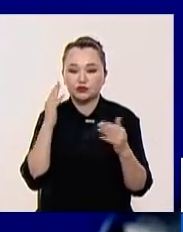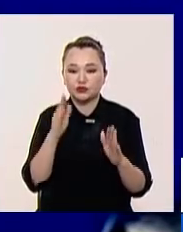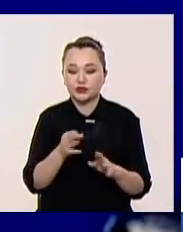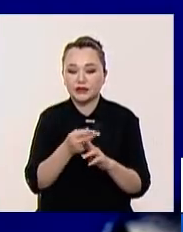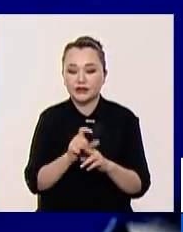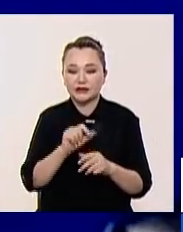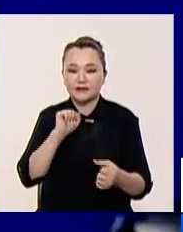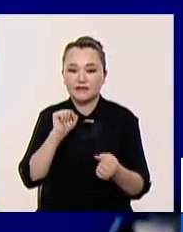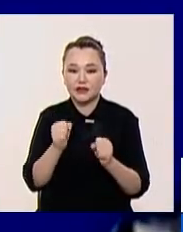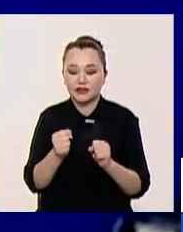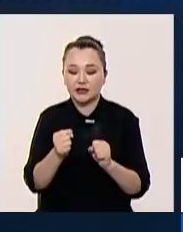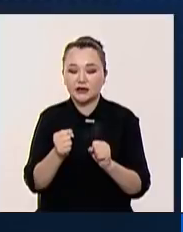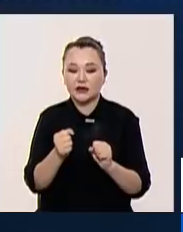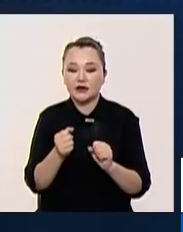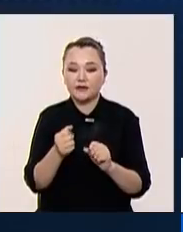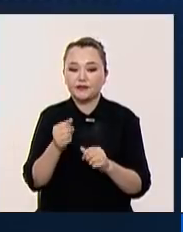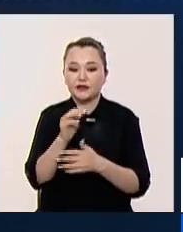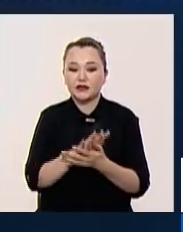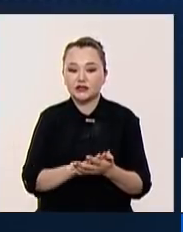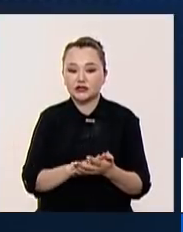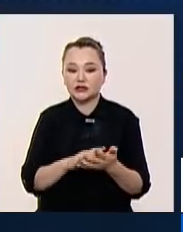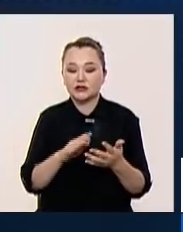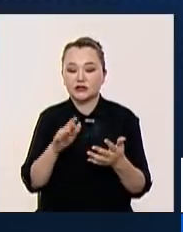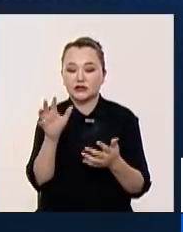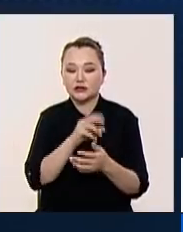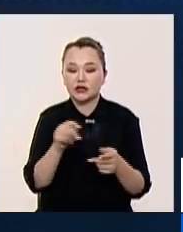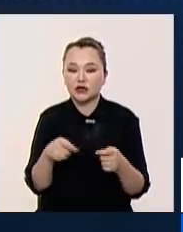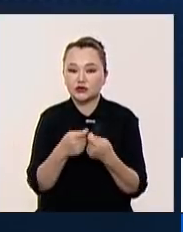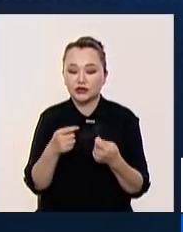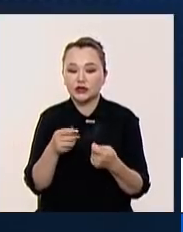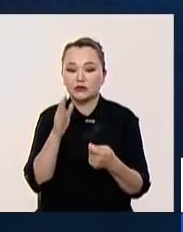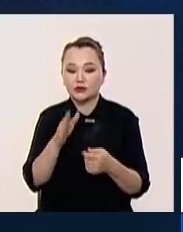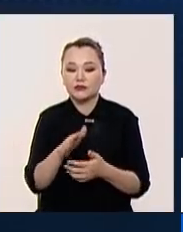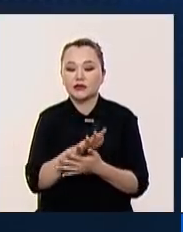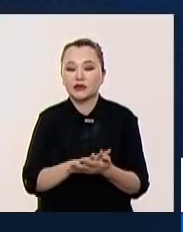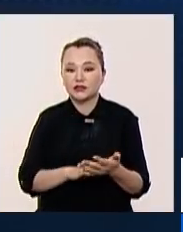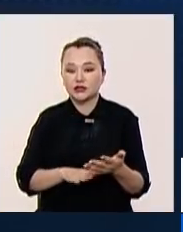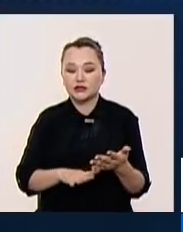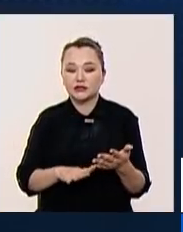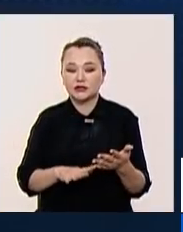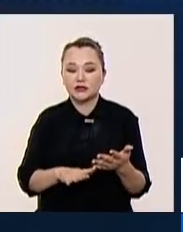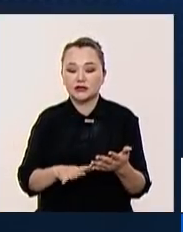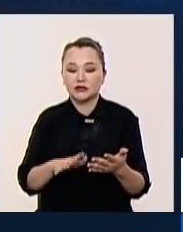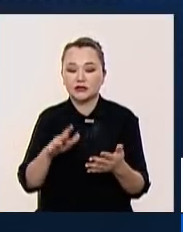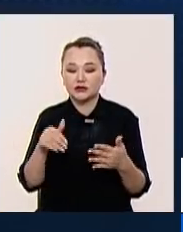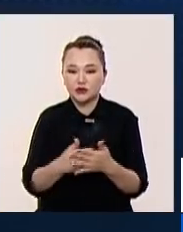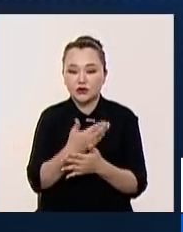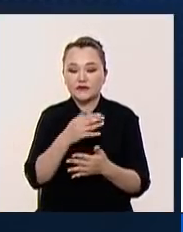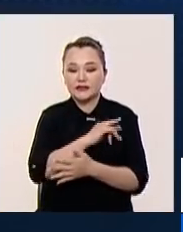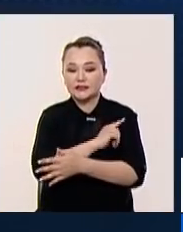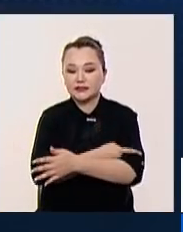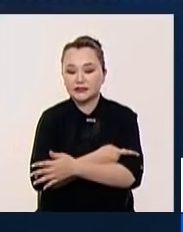инфляционное давление. Вот. А дальше спираль повышения инфляции будет продолжаться с новой